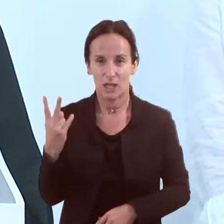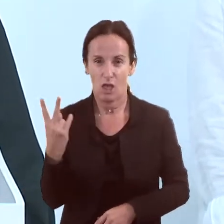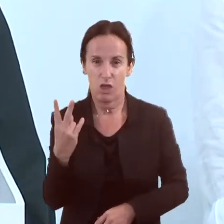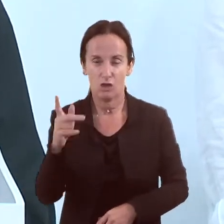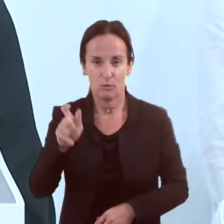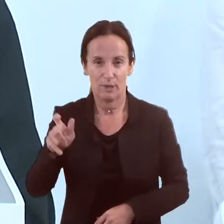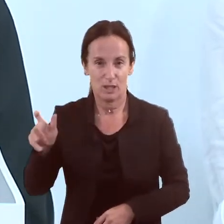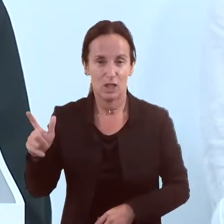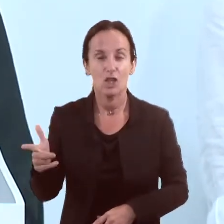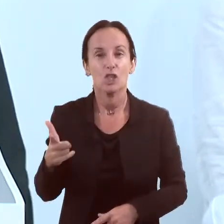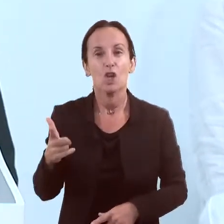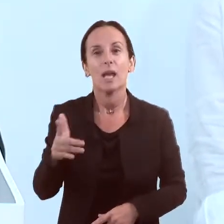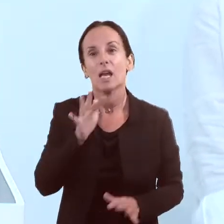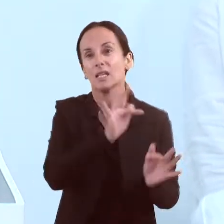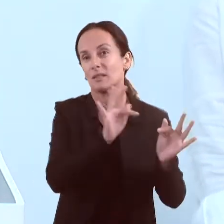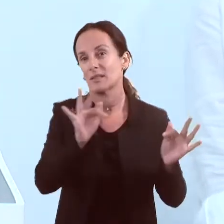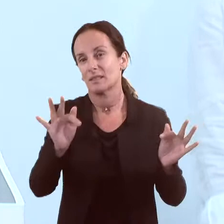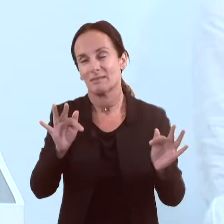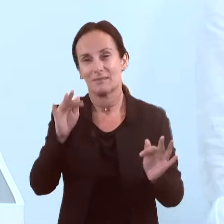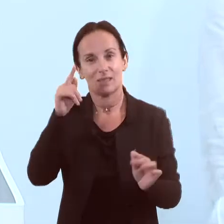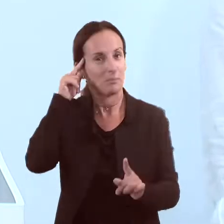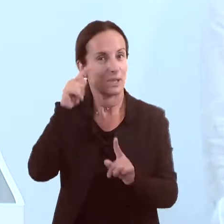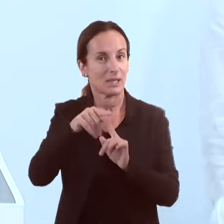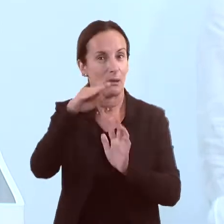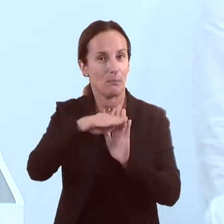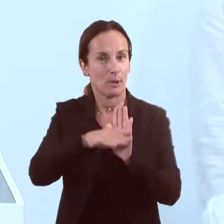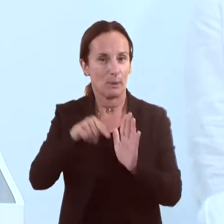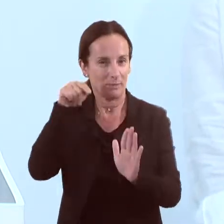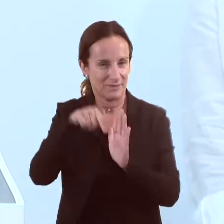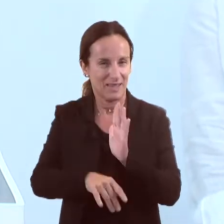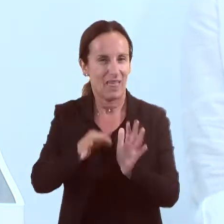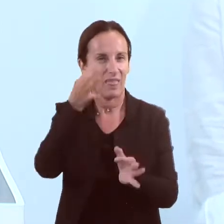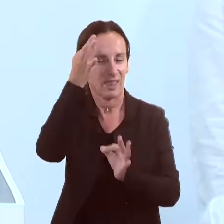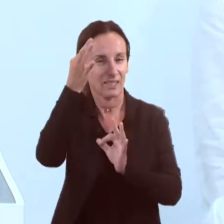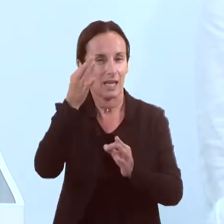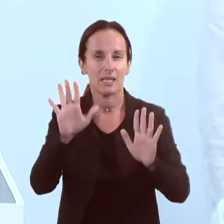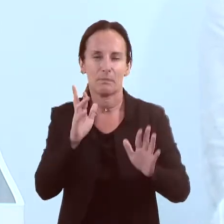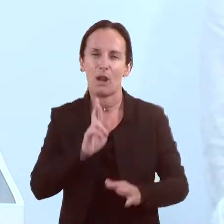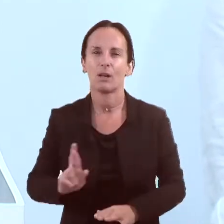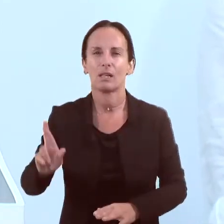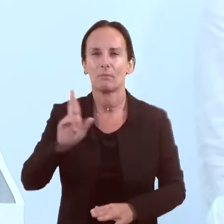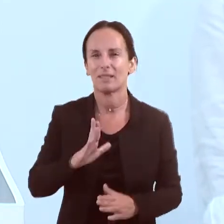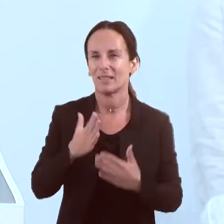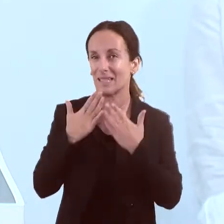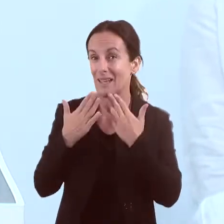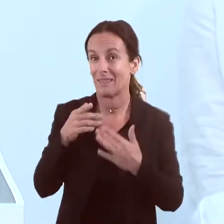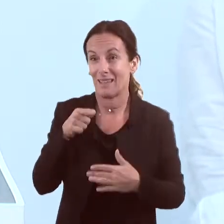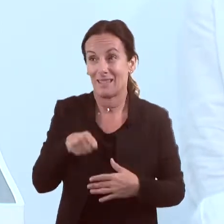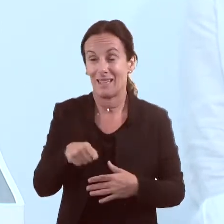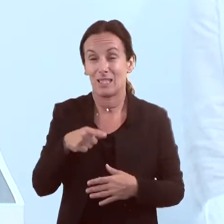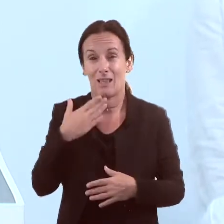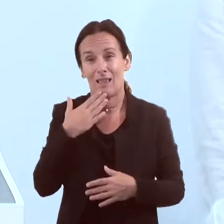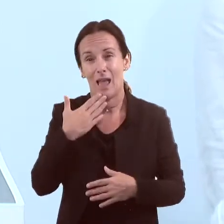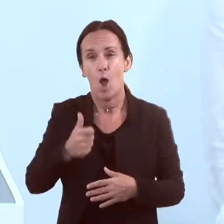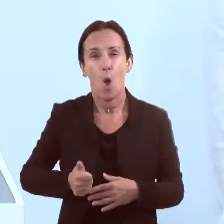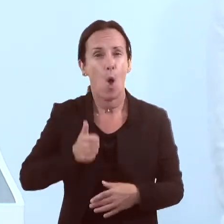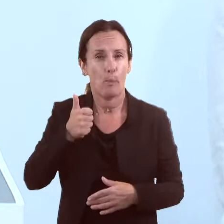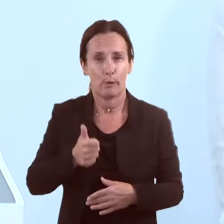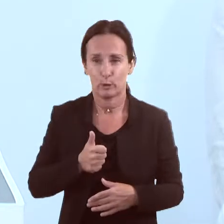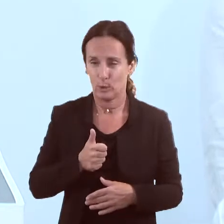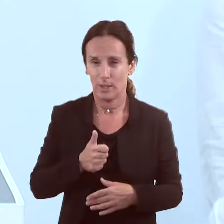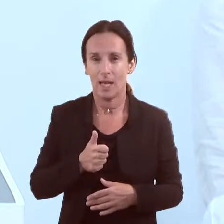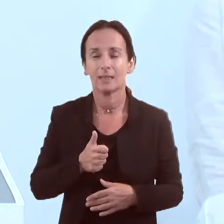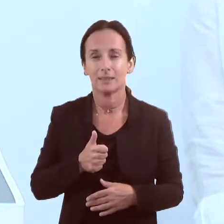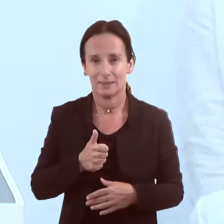tant li passo la paraula a elles perquè contin aquest programa, però vull reiterar l'agraïment i l'oportunitat que suposa seguir invertint en aquest tipus